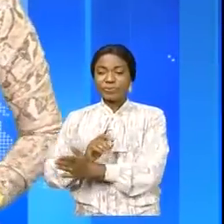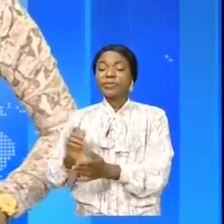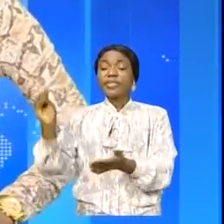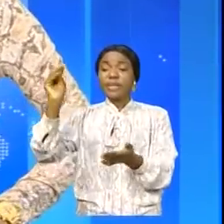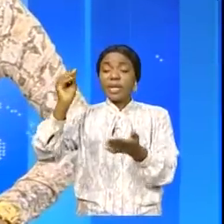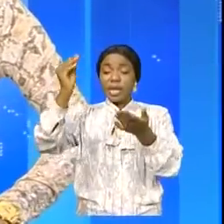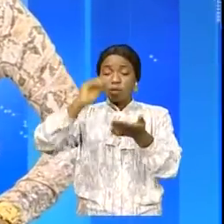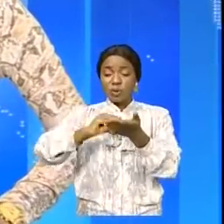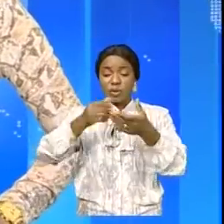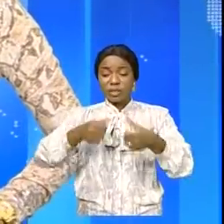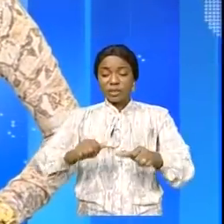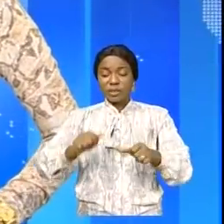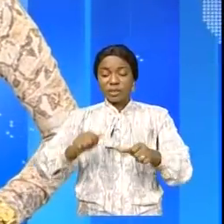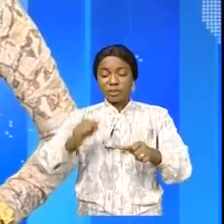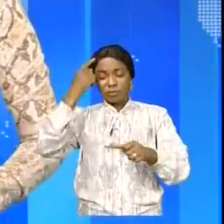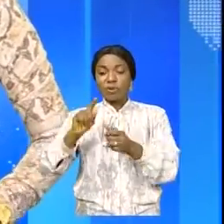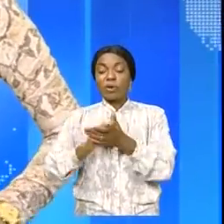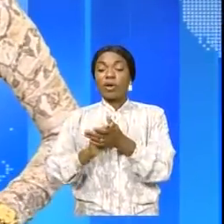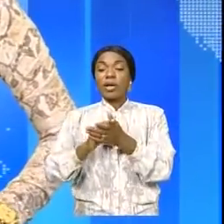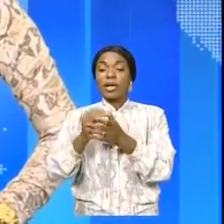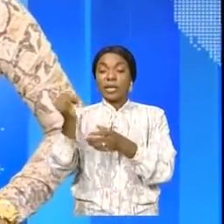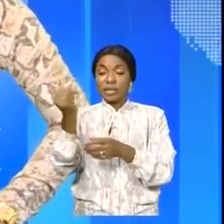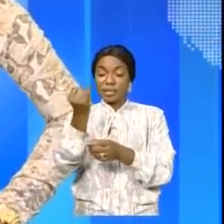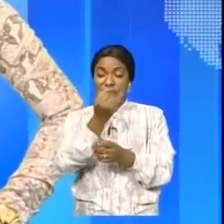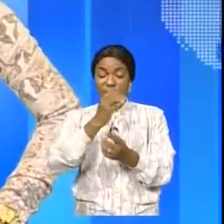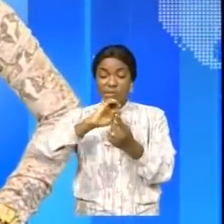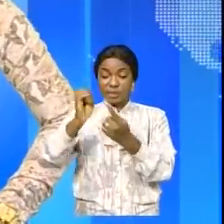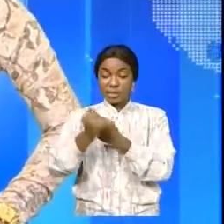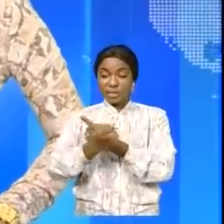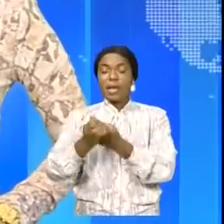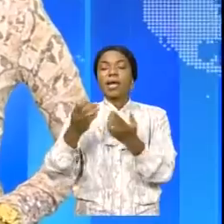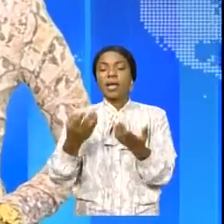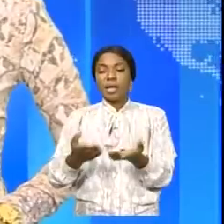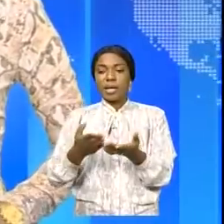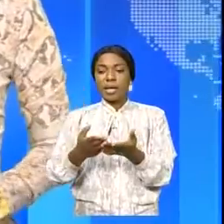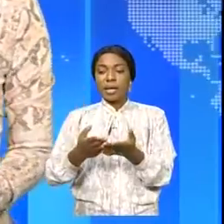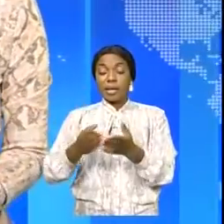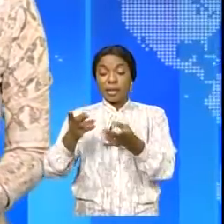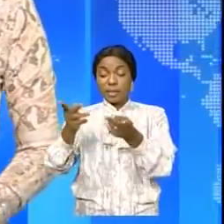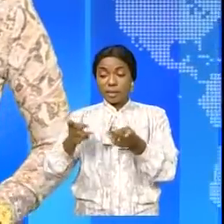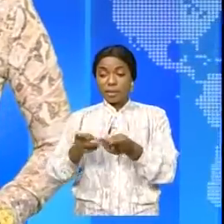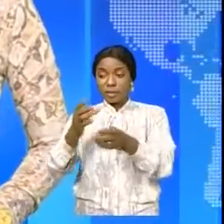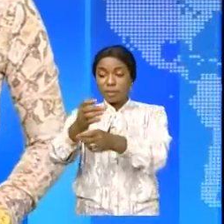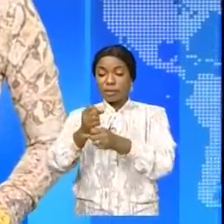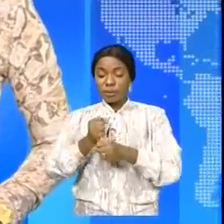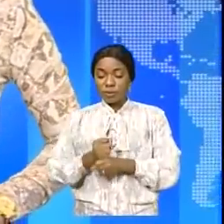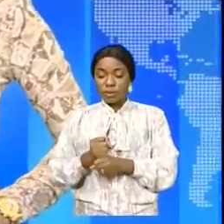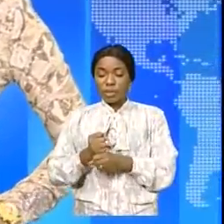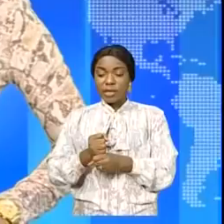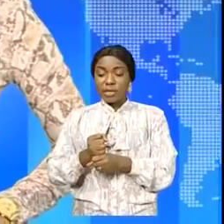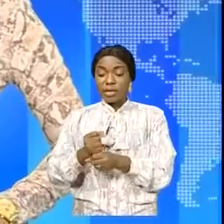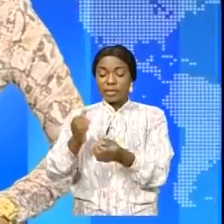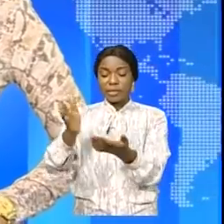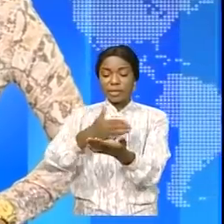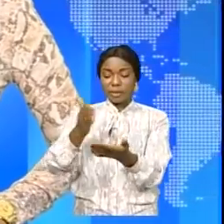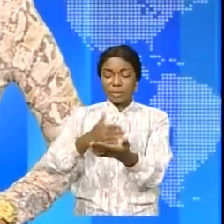registres de la culture. Les éditions Miesi viennent de bénéficier d'une dizaine de tonnes d'ouvrages dans le but de